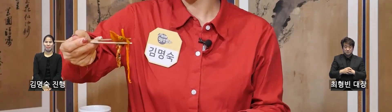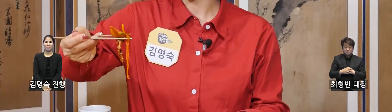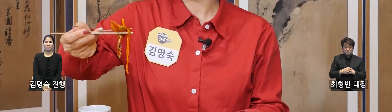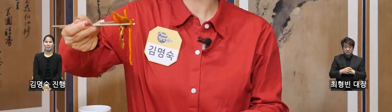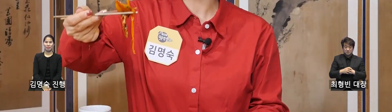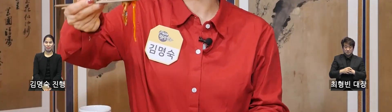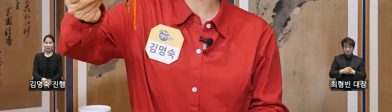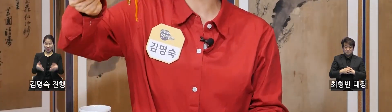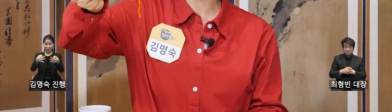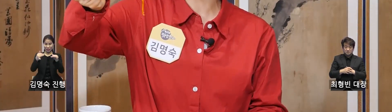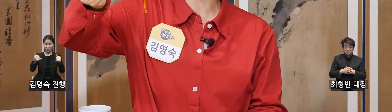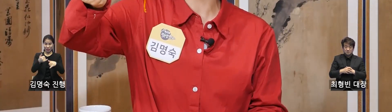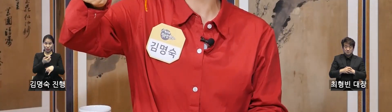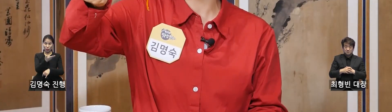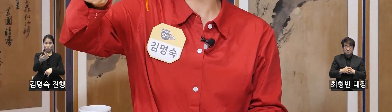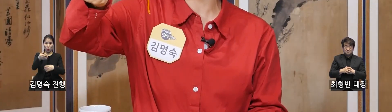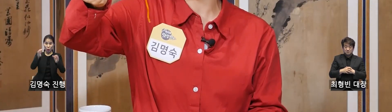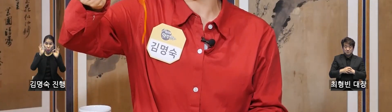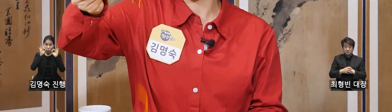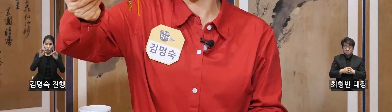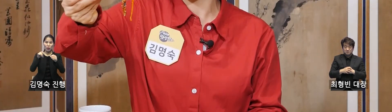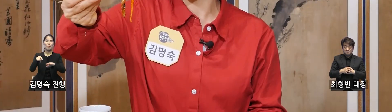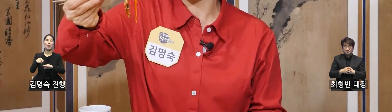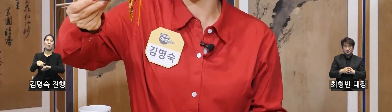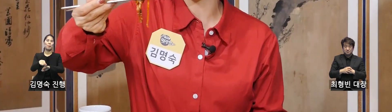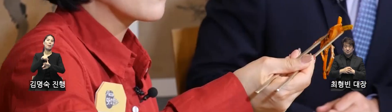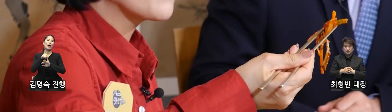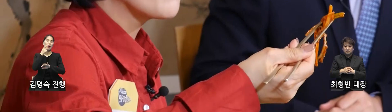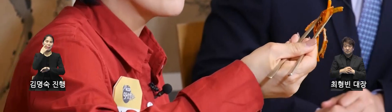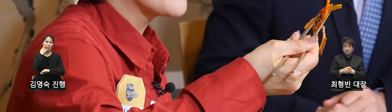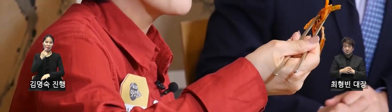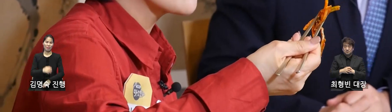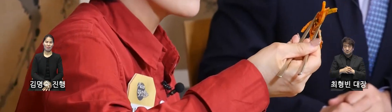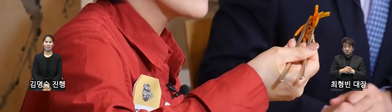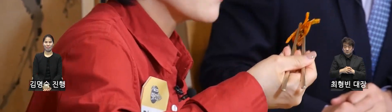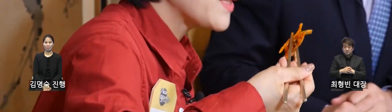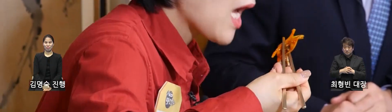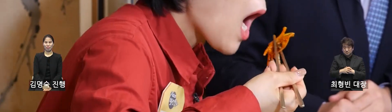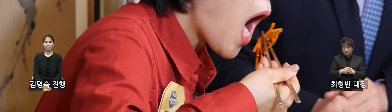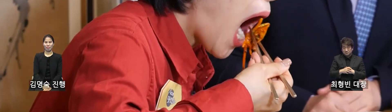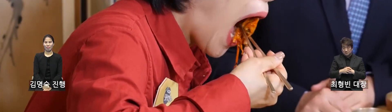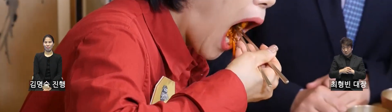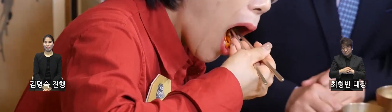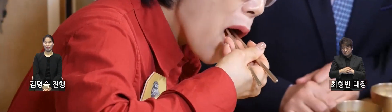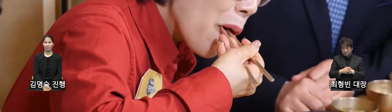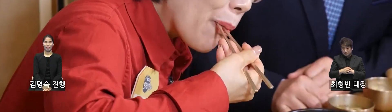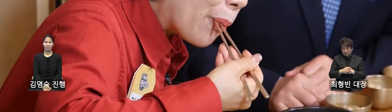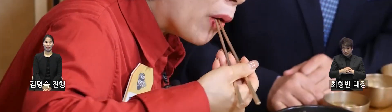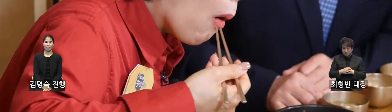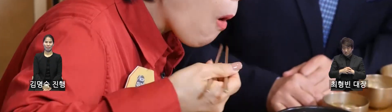자 시청자 여러분도 맞춰 주시죠 이게 뭘까요 자 제가 뭐 맛보도록 하겠습니다